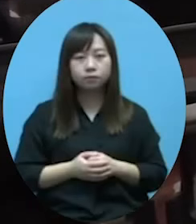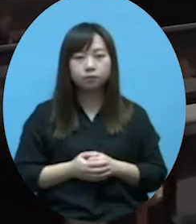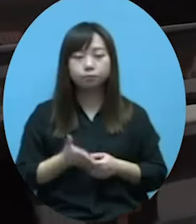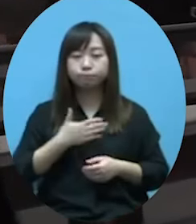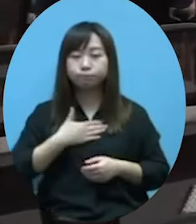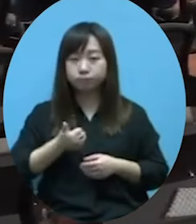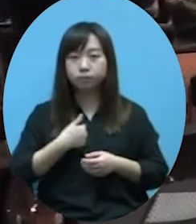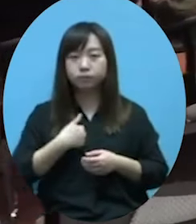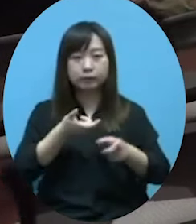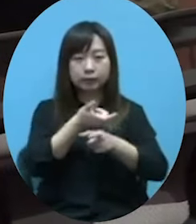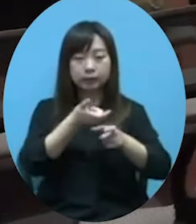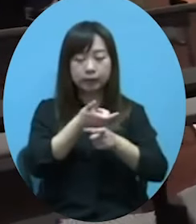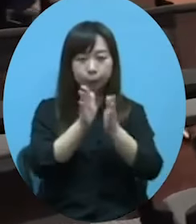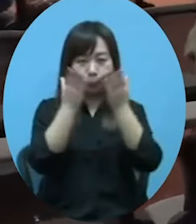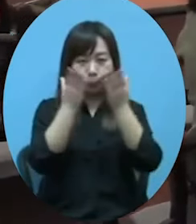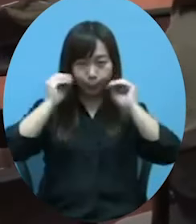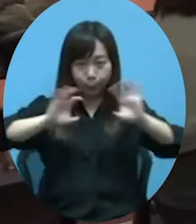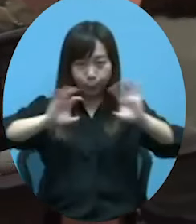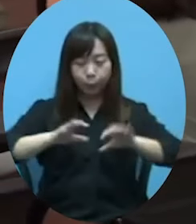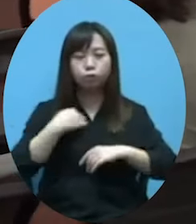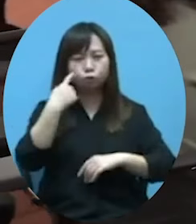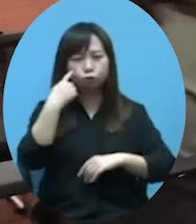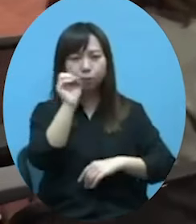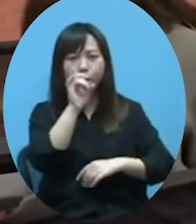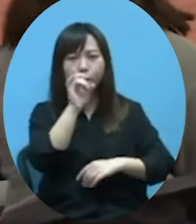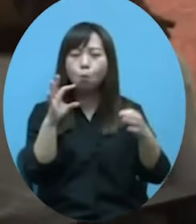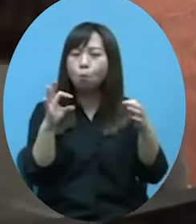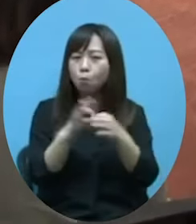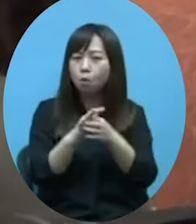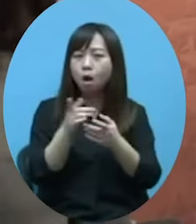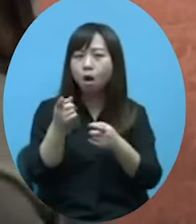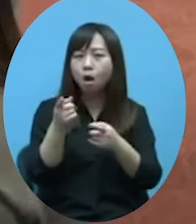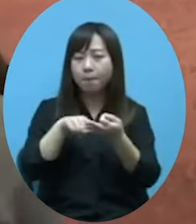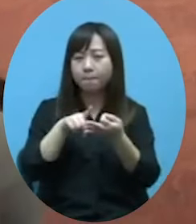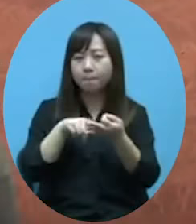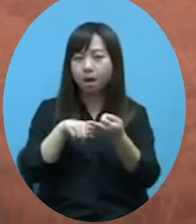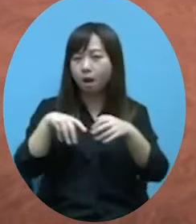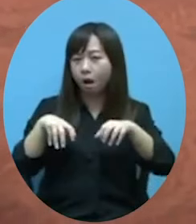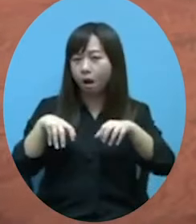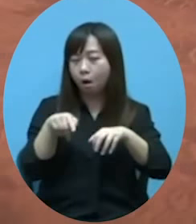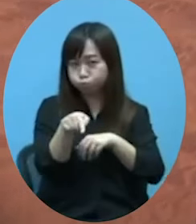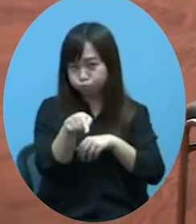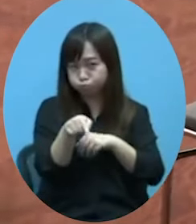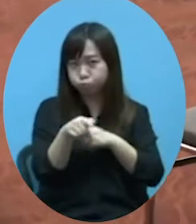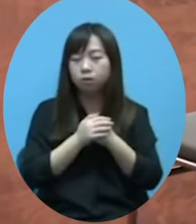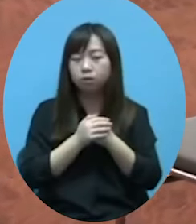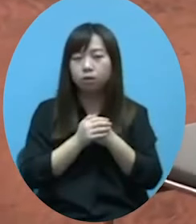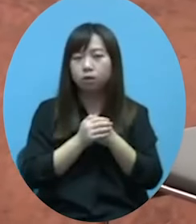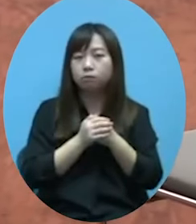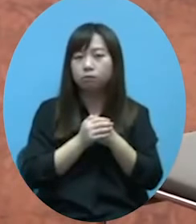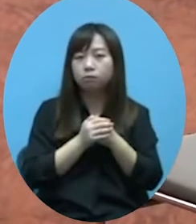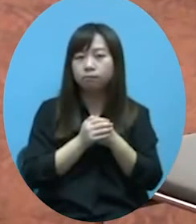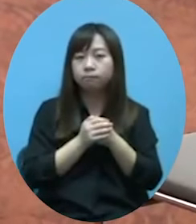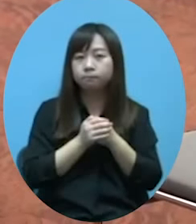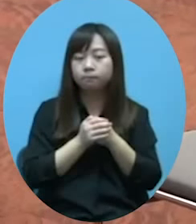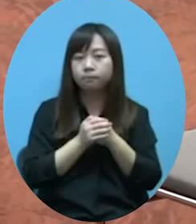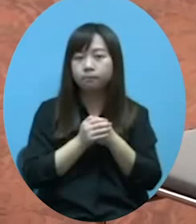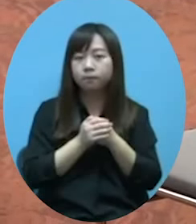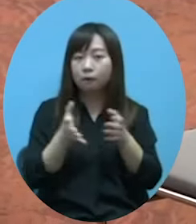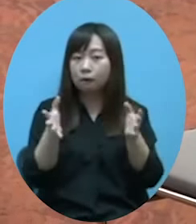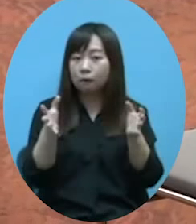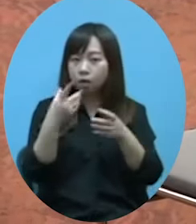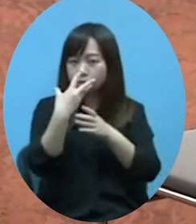你好啊 經濟日報就是想問回關於周巧兒那隻狗那裡其實都想問回有沒有就是一